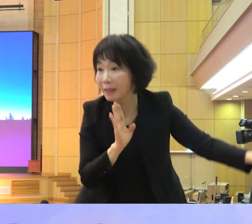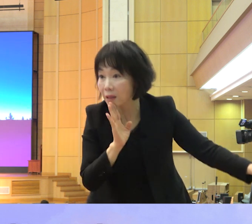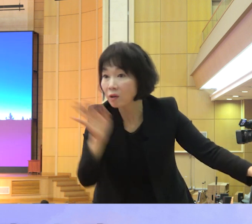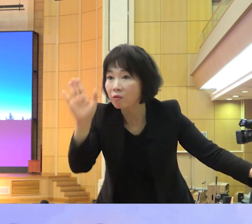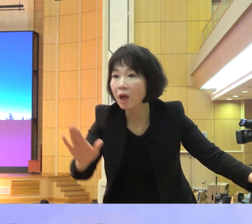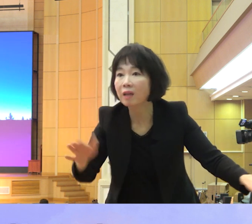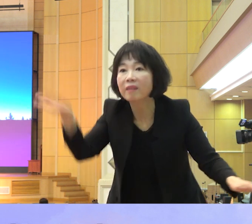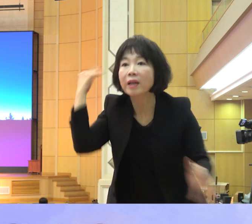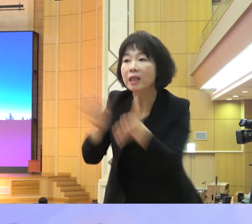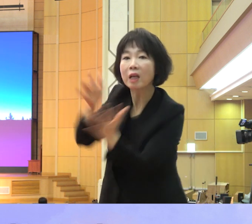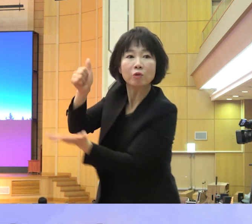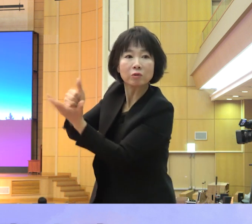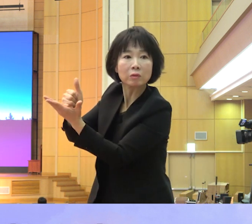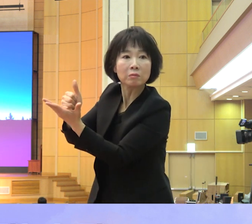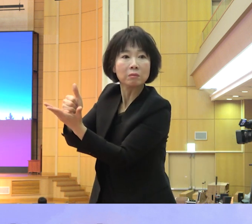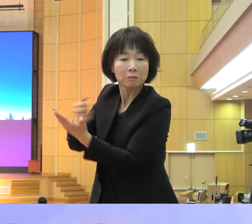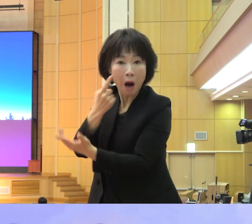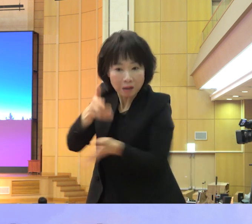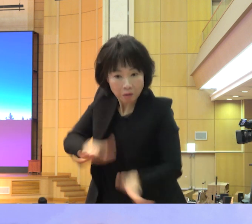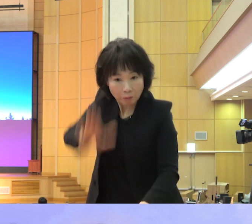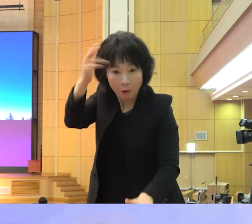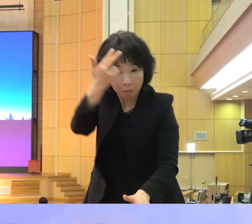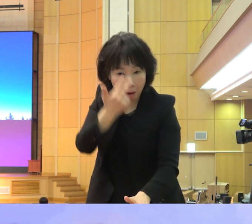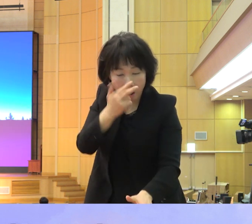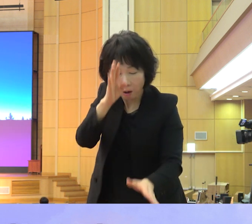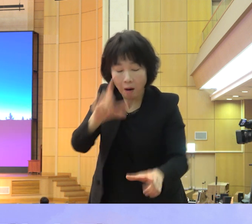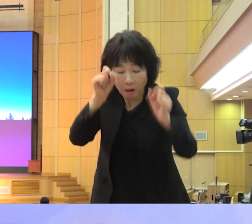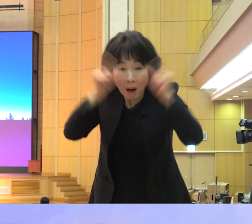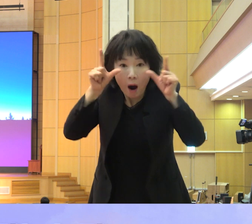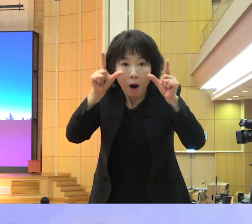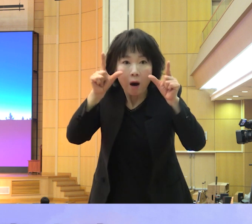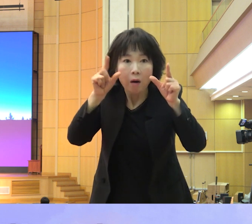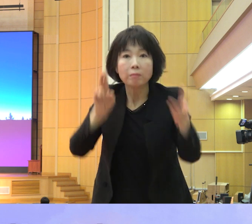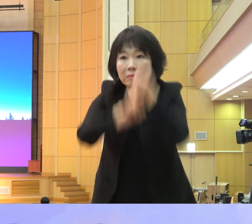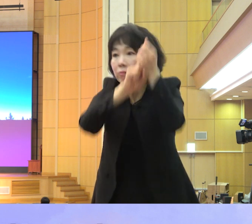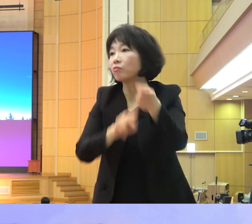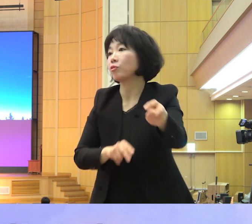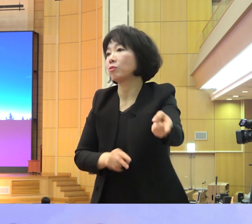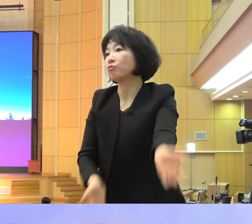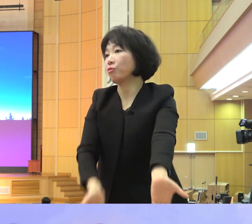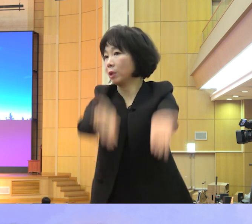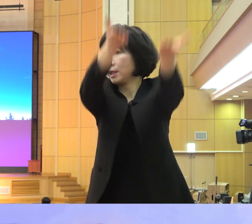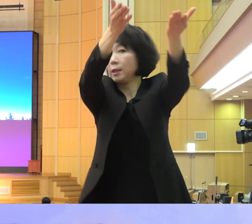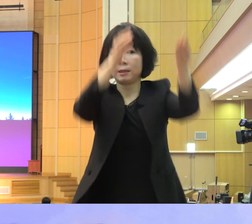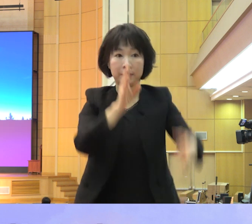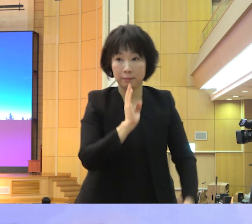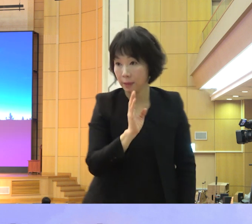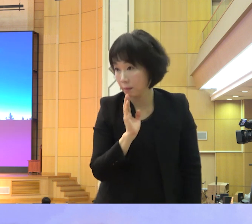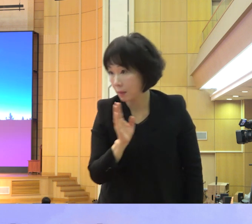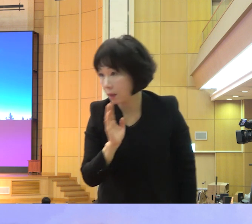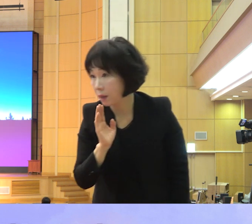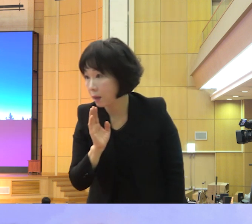그런데 이 사람이 예수님 소문을 듣고 예수님께 찾아와서 보니